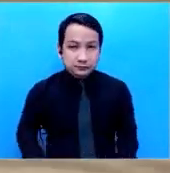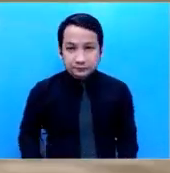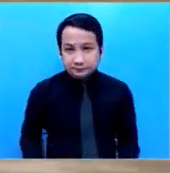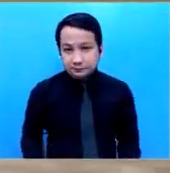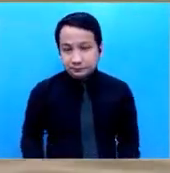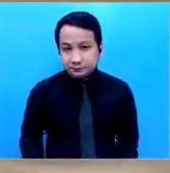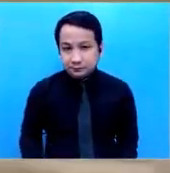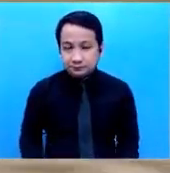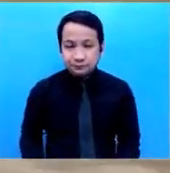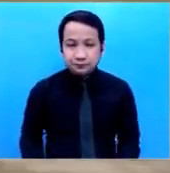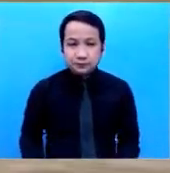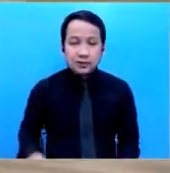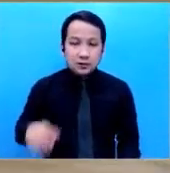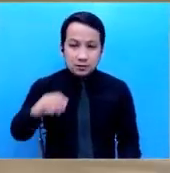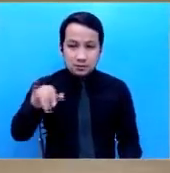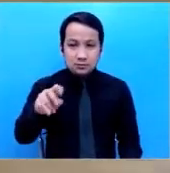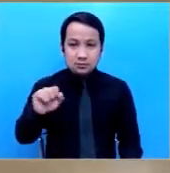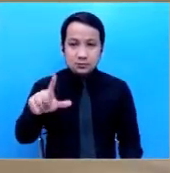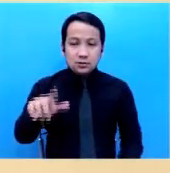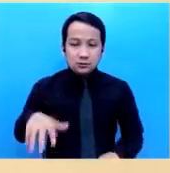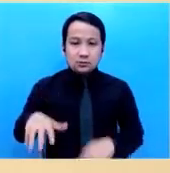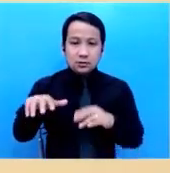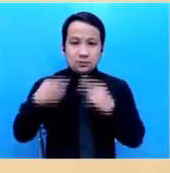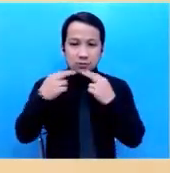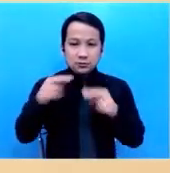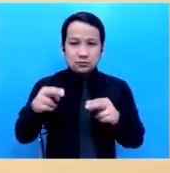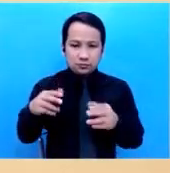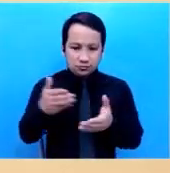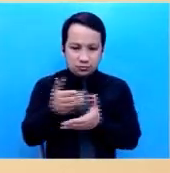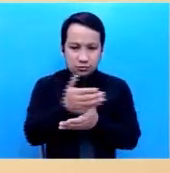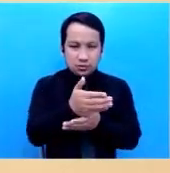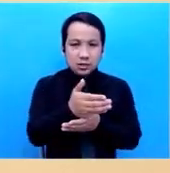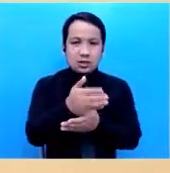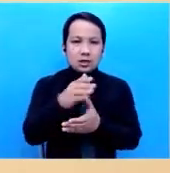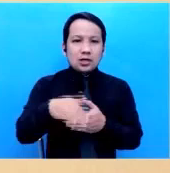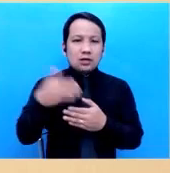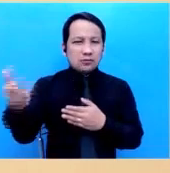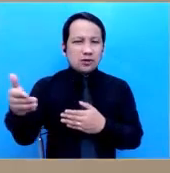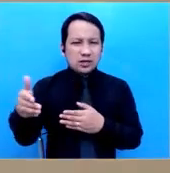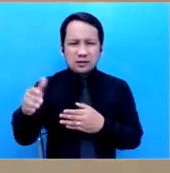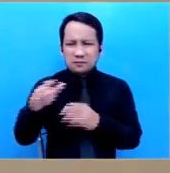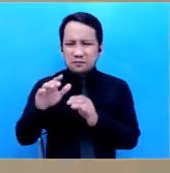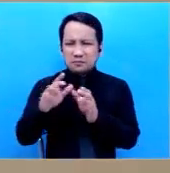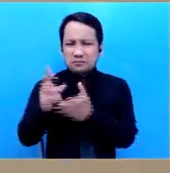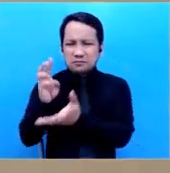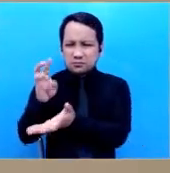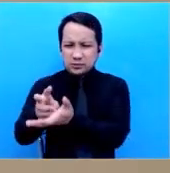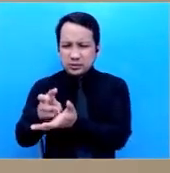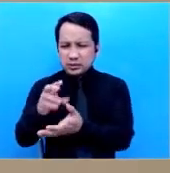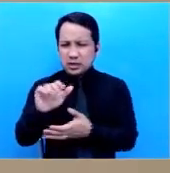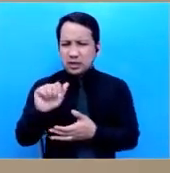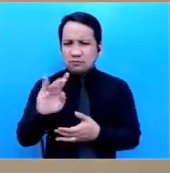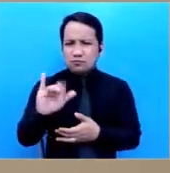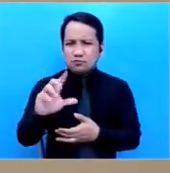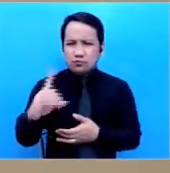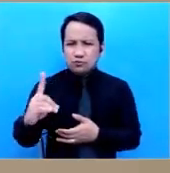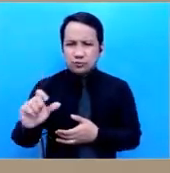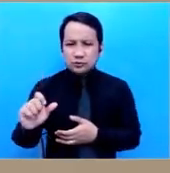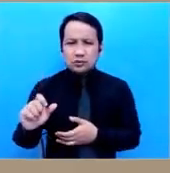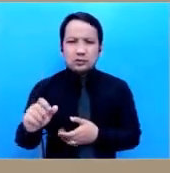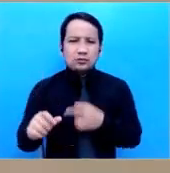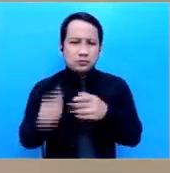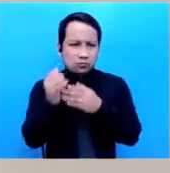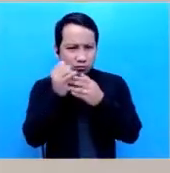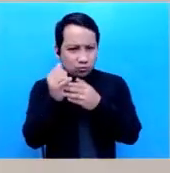Sa bayan ng Javier lang nakaabot ng aming news team na patungo sana sa bayan ng Abuyog. Sa kuha na isang netizen,